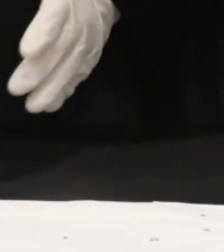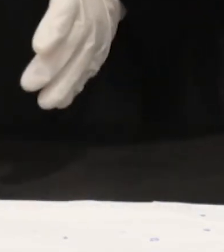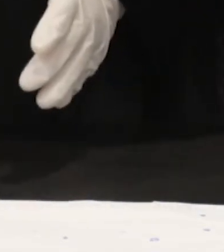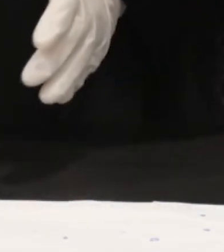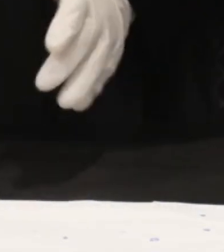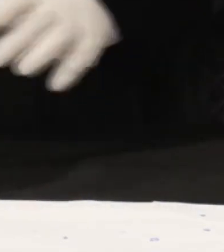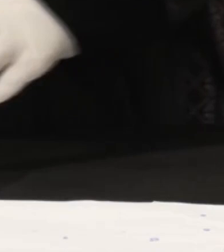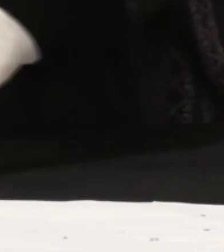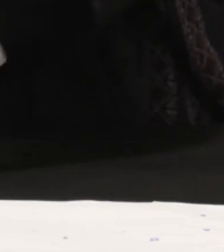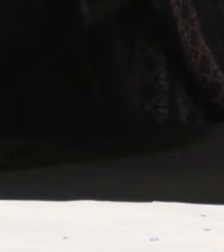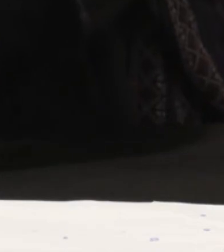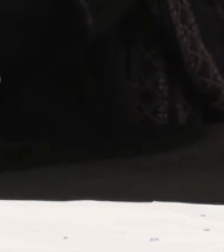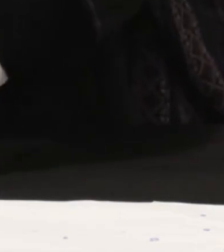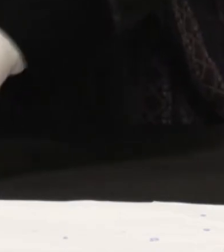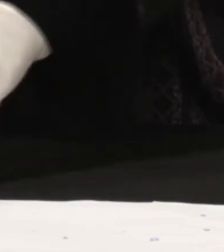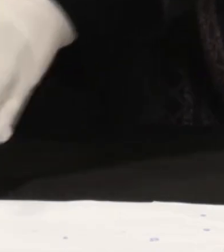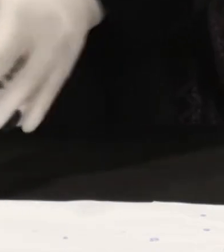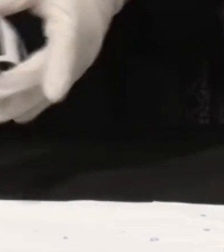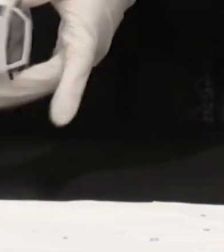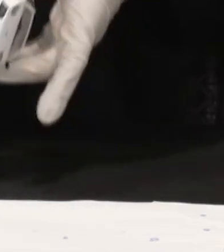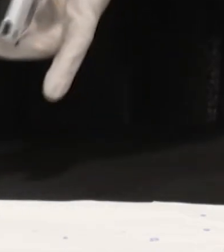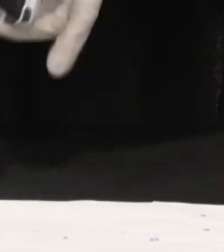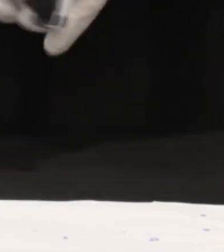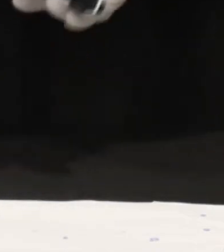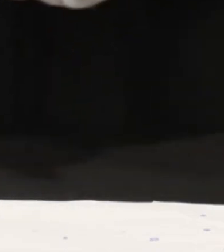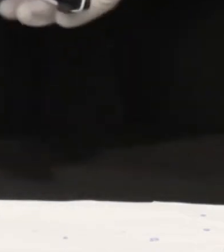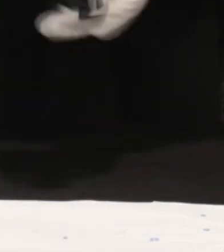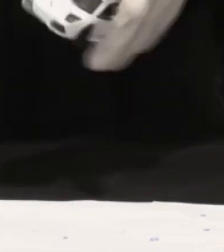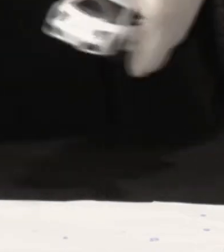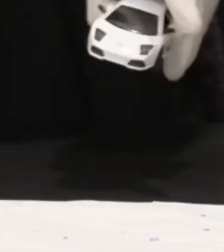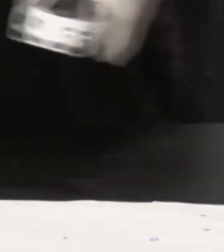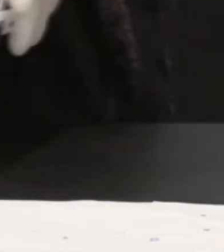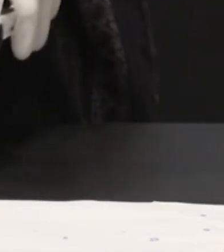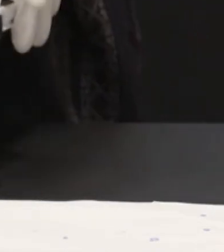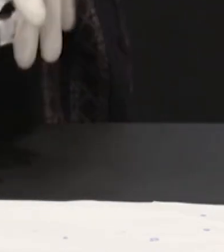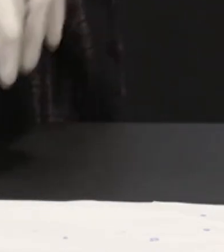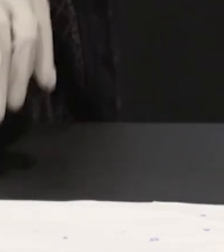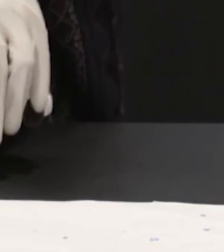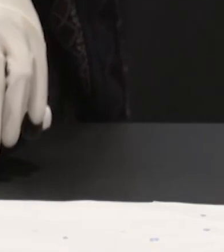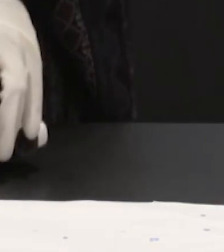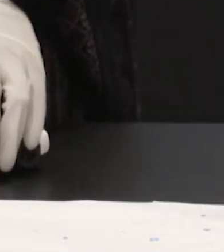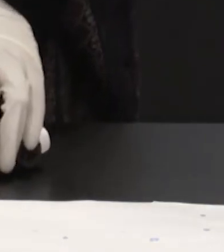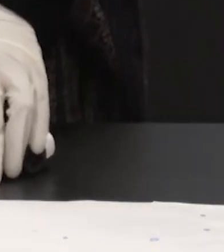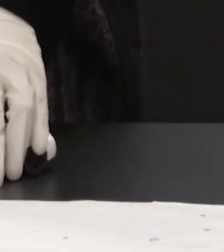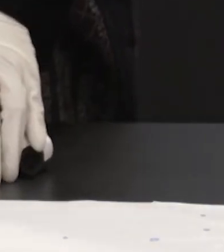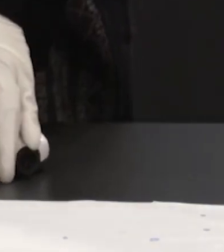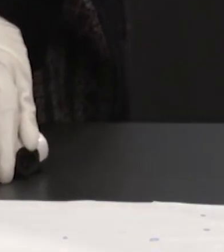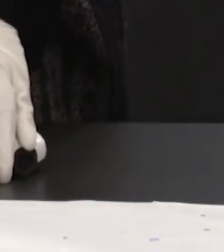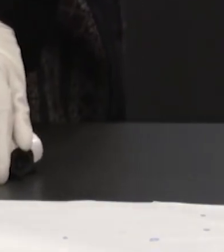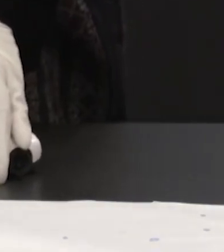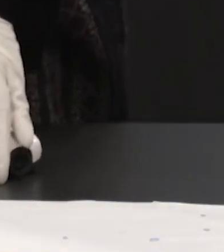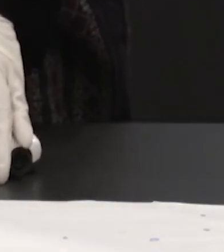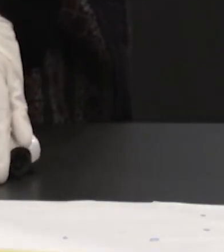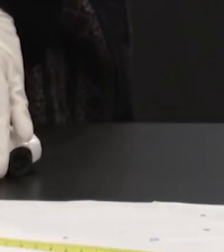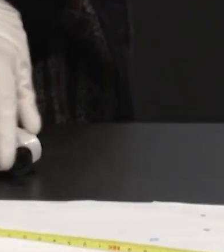باتجاه الامام ماذا سنفعل ساقوم اولا باخذ مسافات ثابته بمعنى اضع المتر